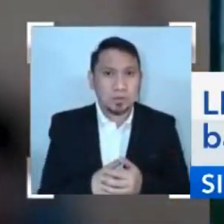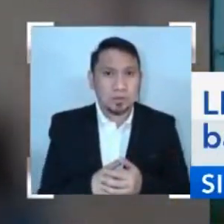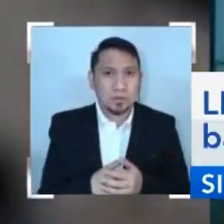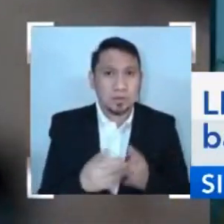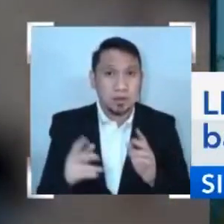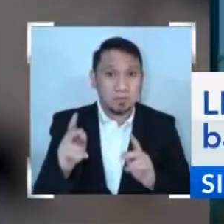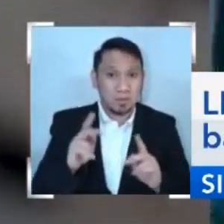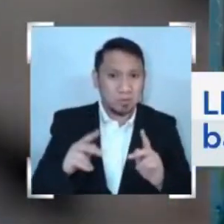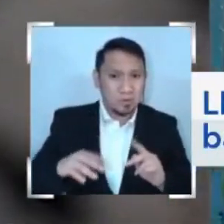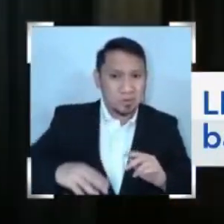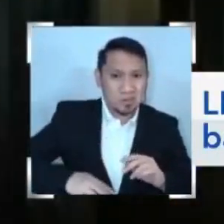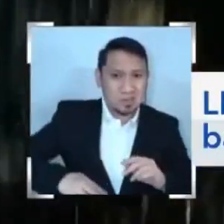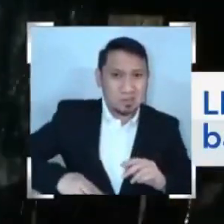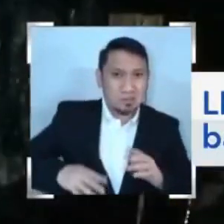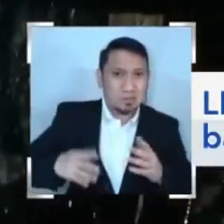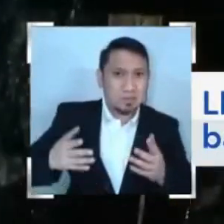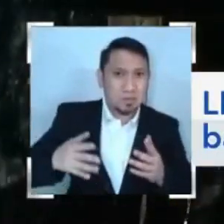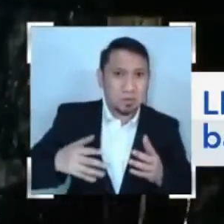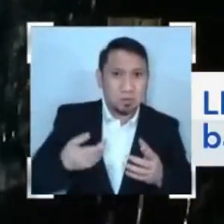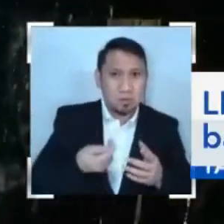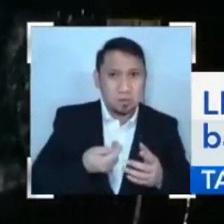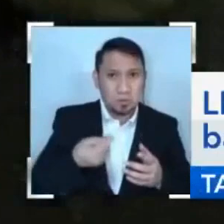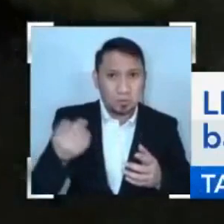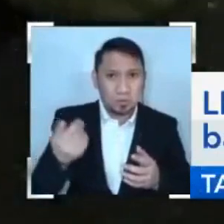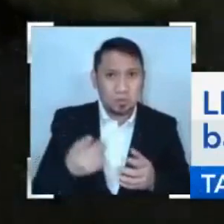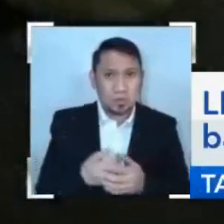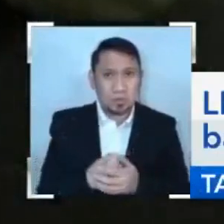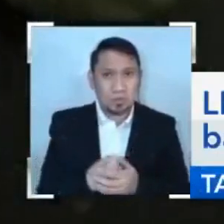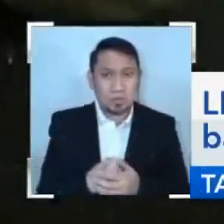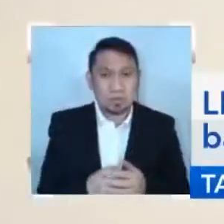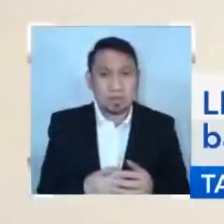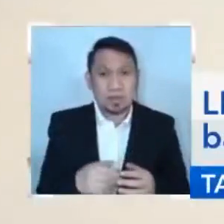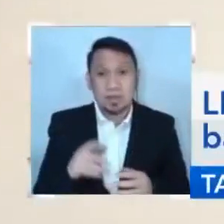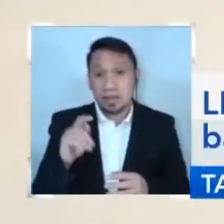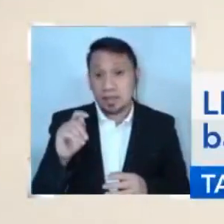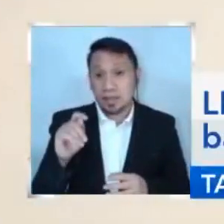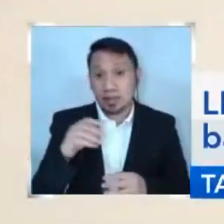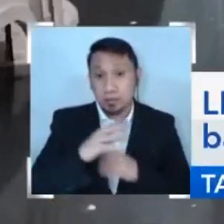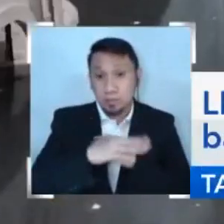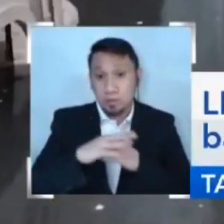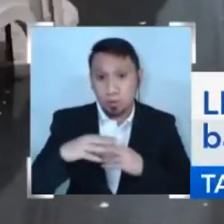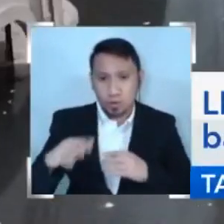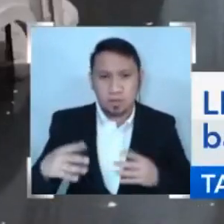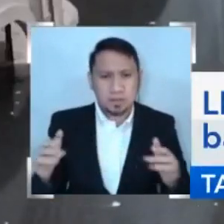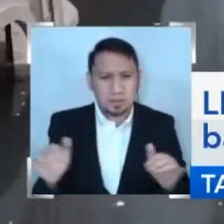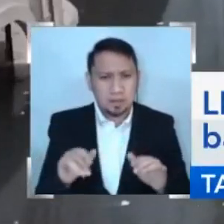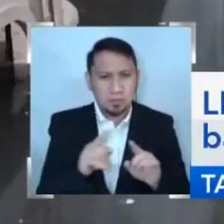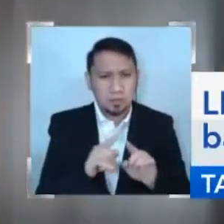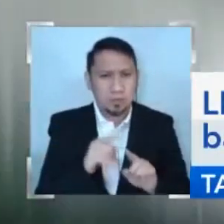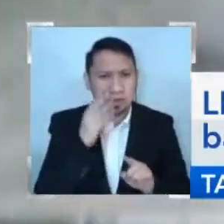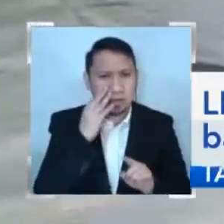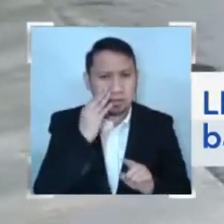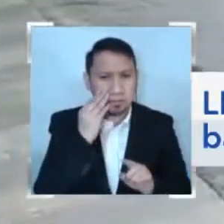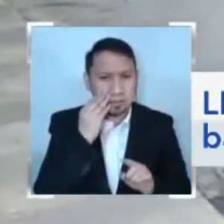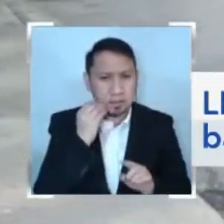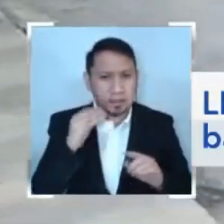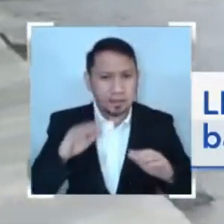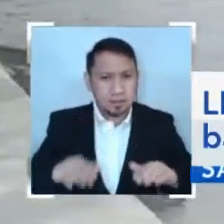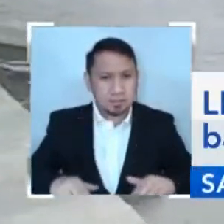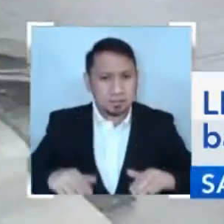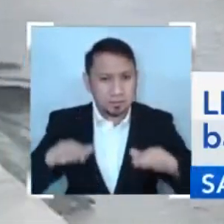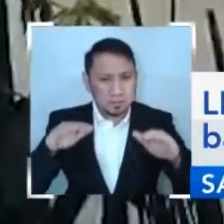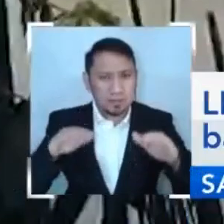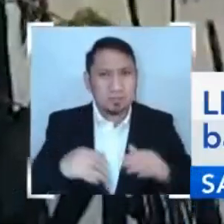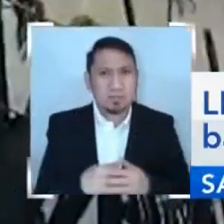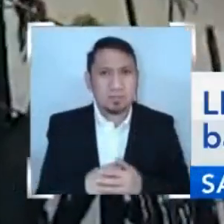para tanggalin ang mga bara. Sa Tagbilaran, Bohol, bumaha rin sa ilang bahay dahil sa tuloy-tuloy na ulan. Magdamag